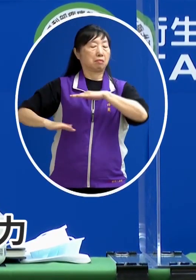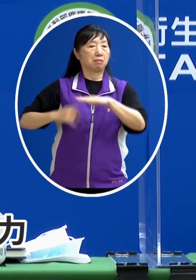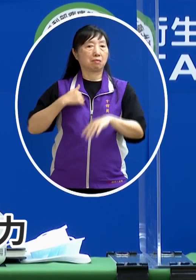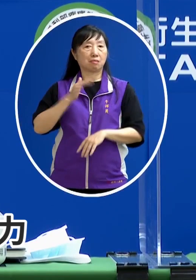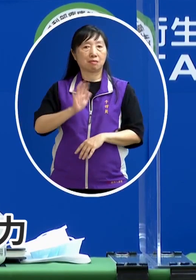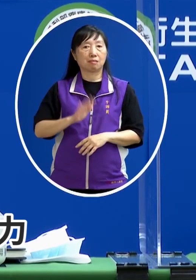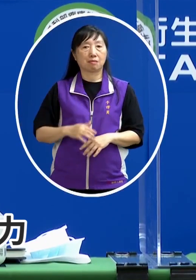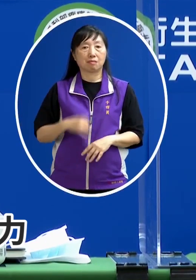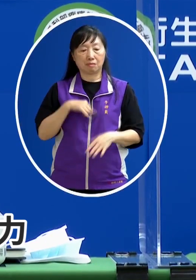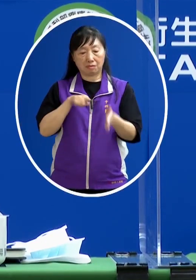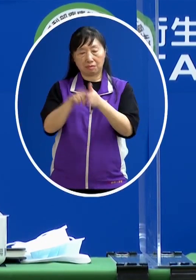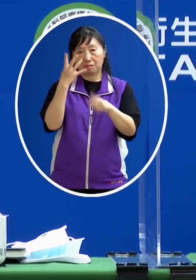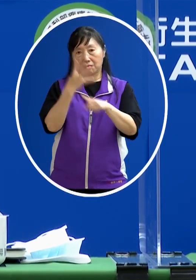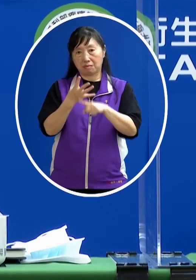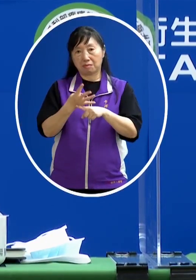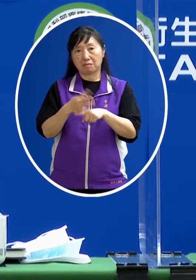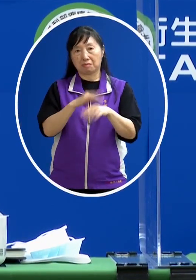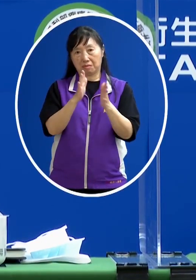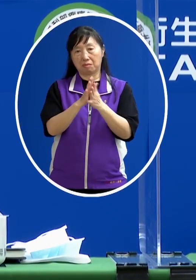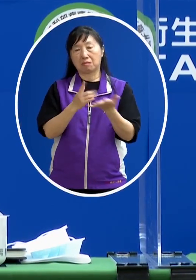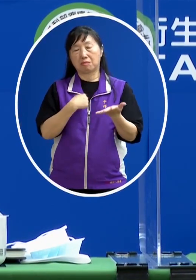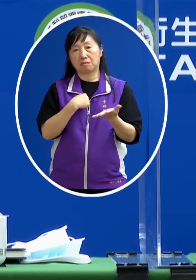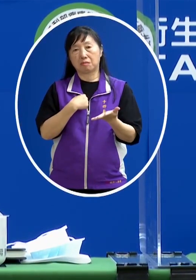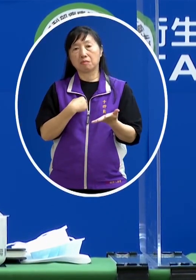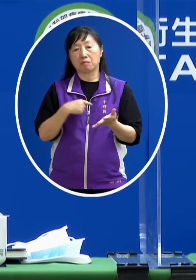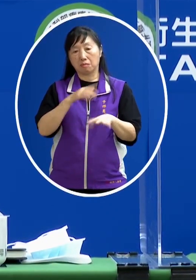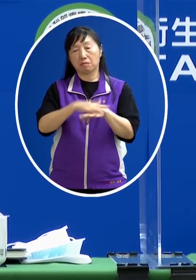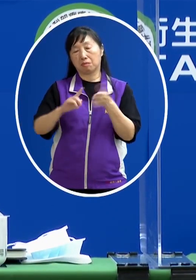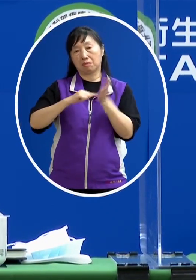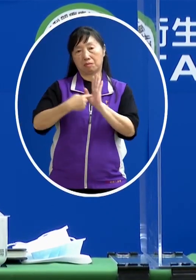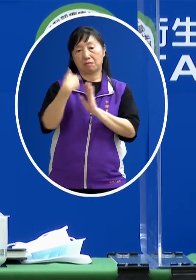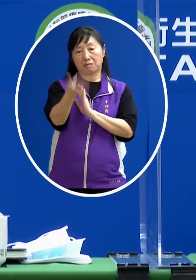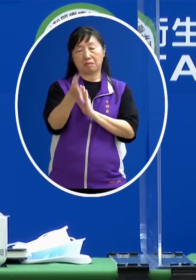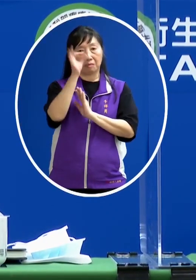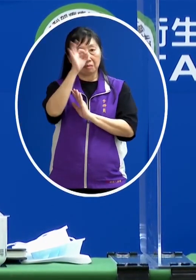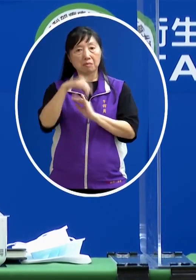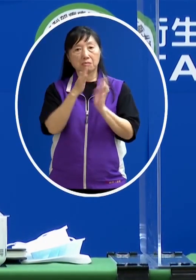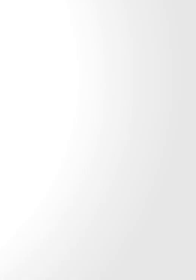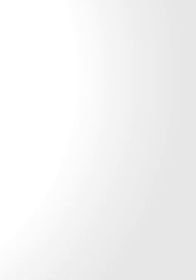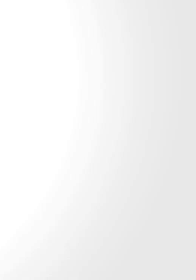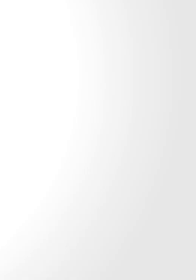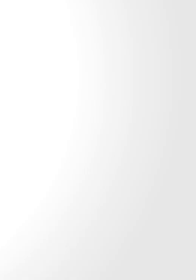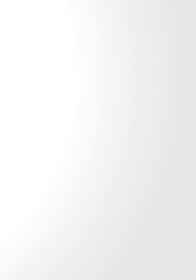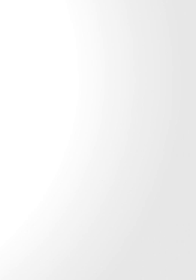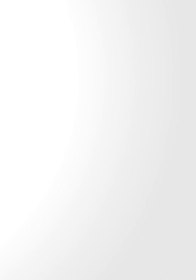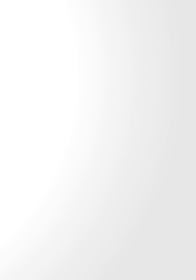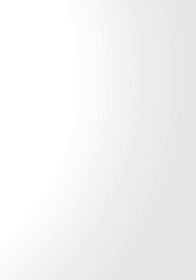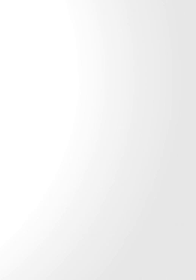用我们的专业能力博取更多人的认同，好，我们要持续的努力。